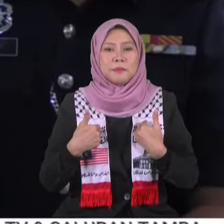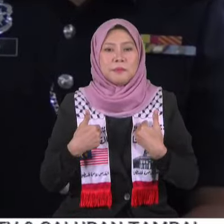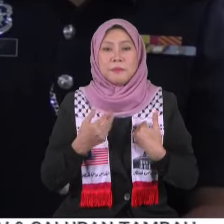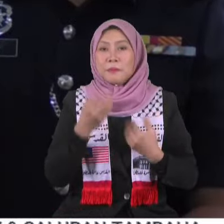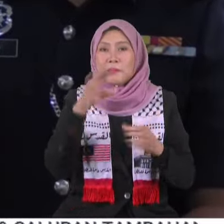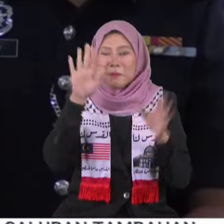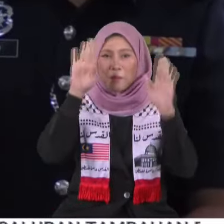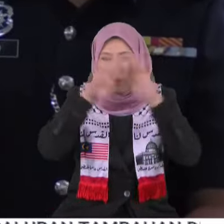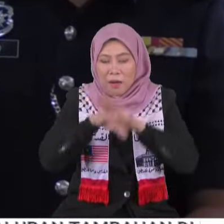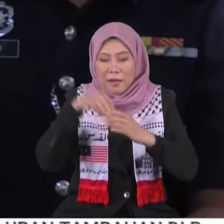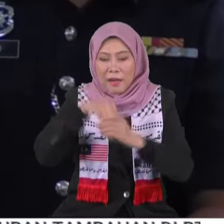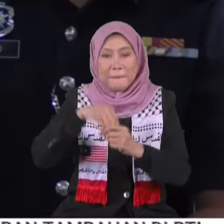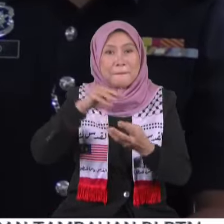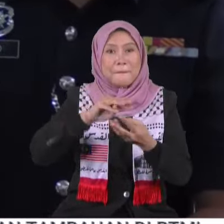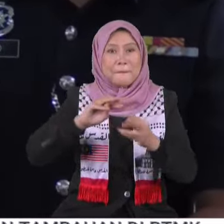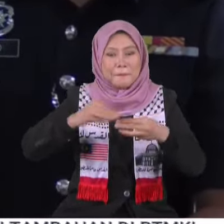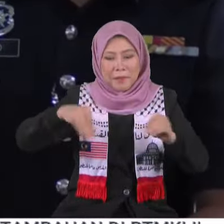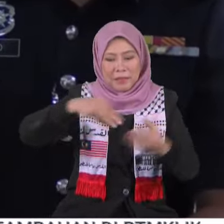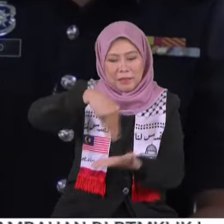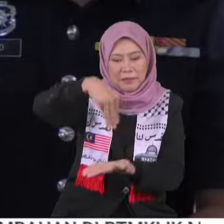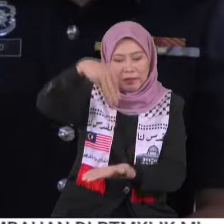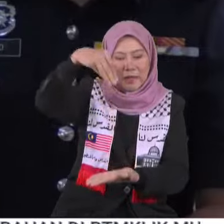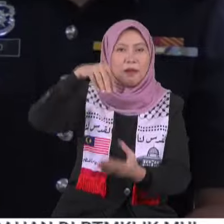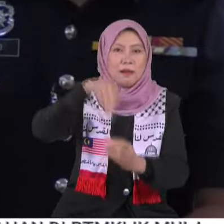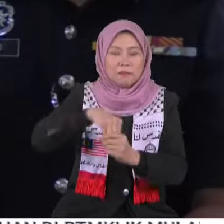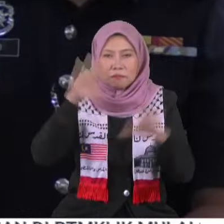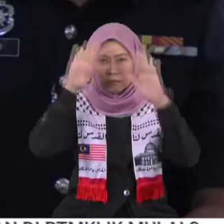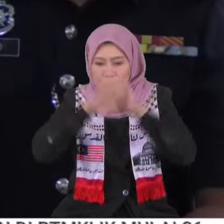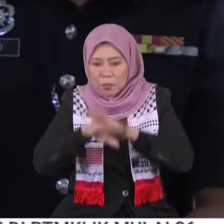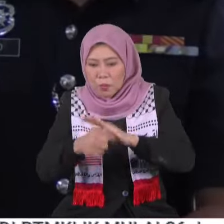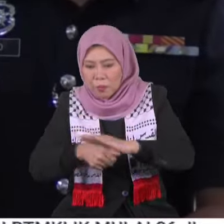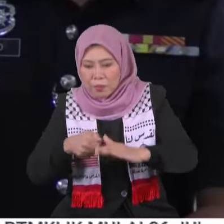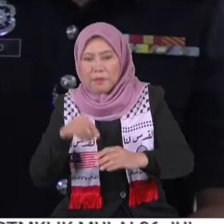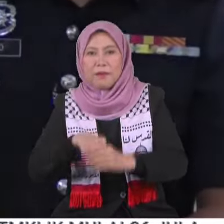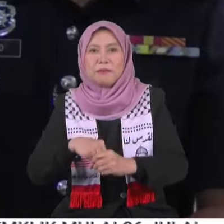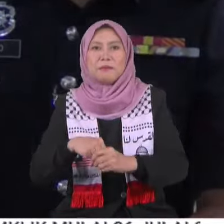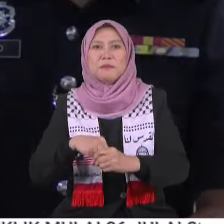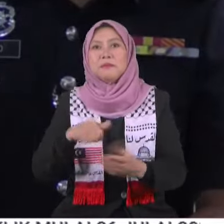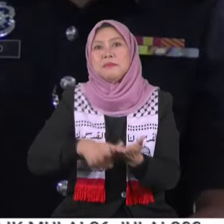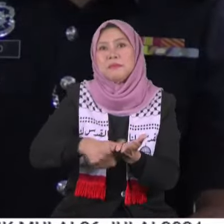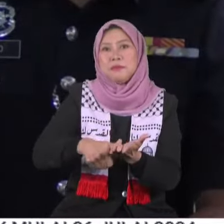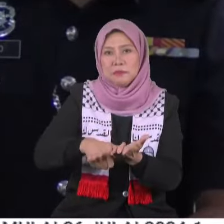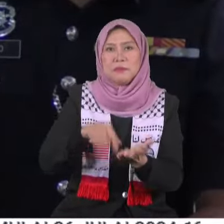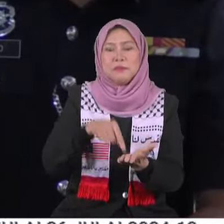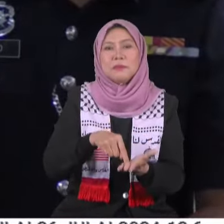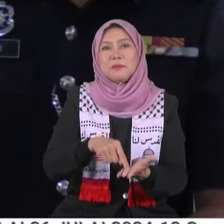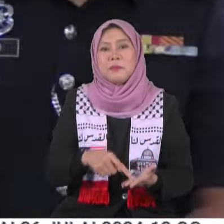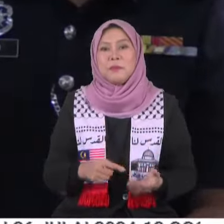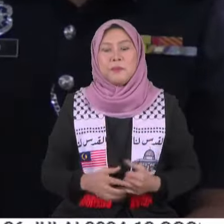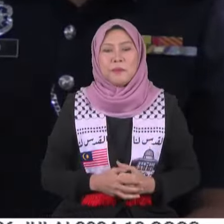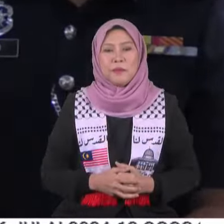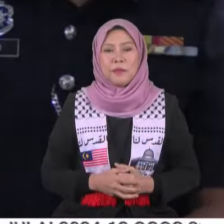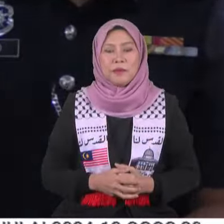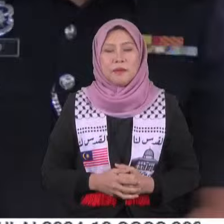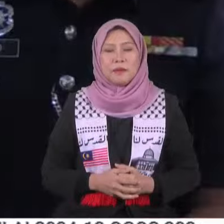ringan bagi mengaburi pihak keselamatan. Dan seterusnya menggunakan perkhidmatan self check-in yang